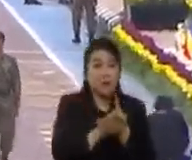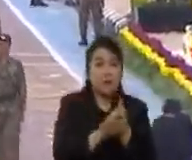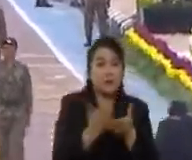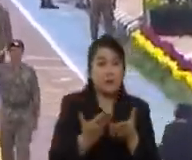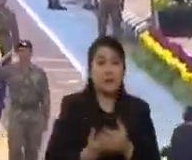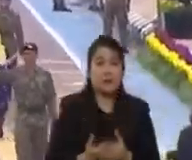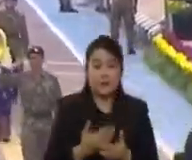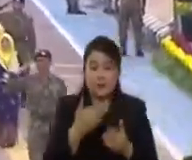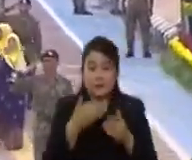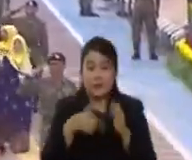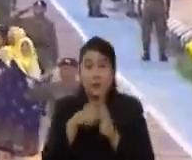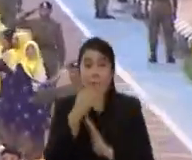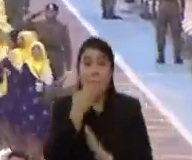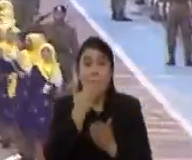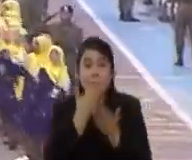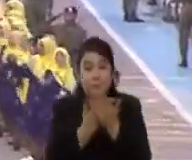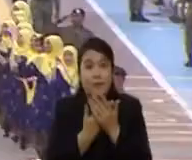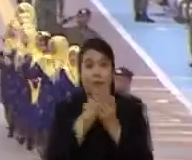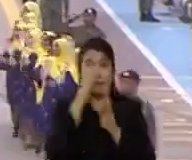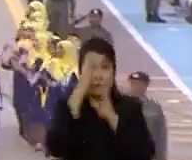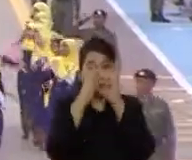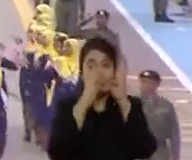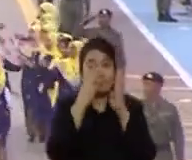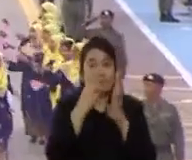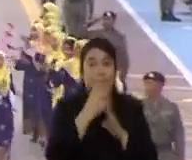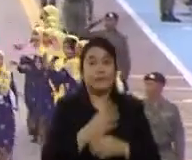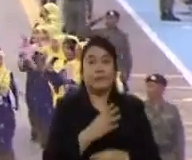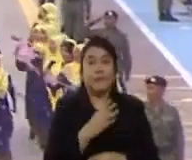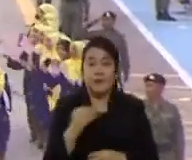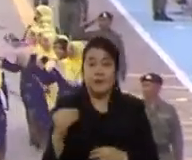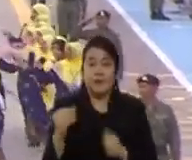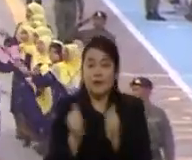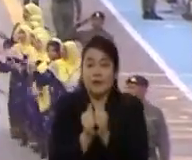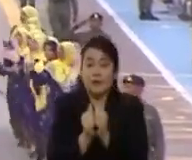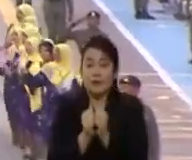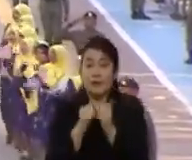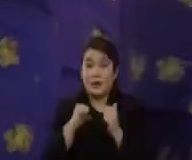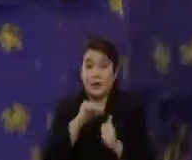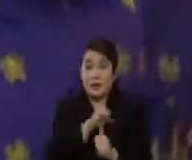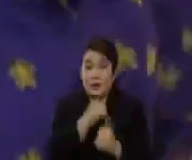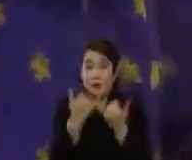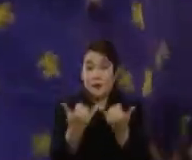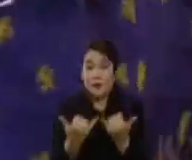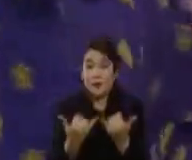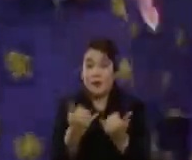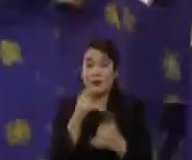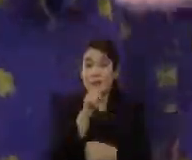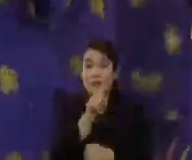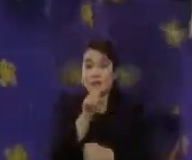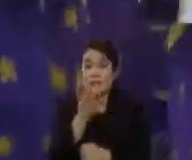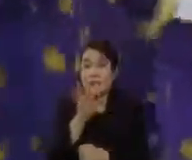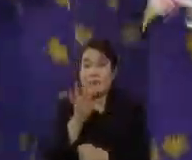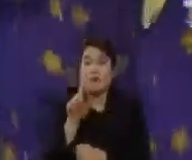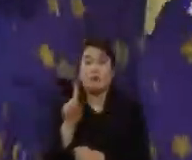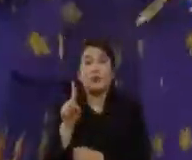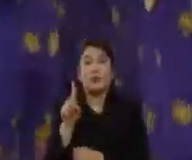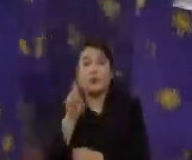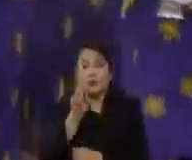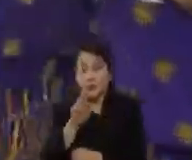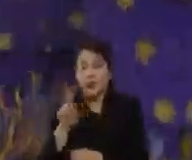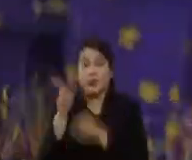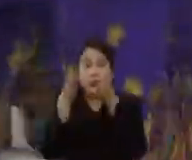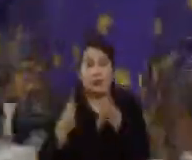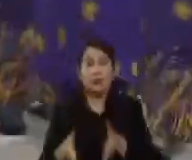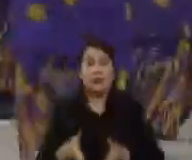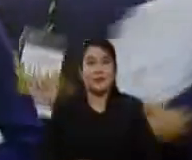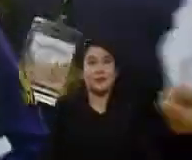lebih dinamik, inovatif dan efisien dengan keahlian terkini seramai 141,000